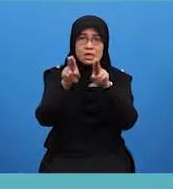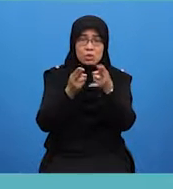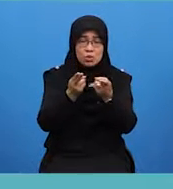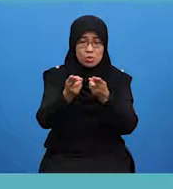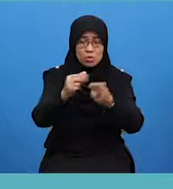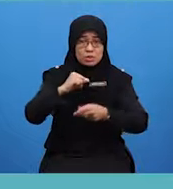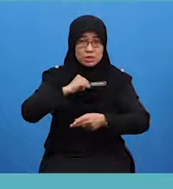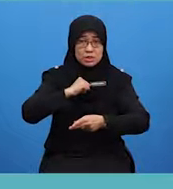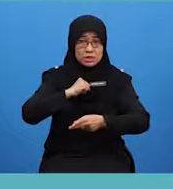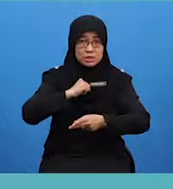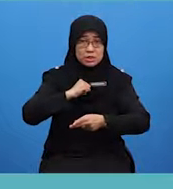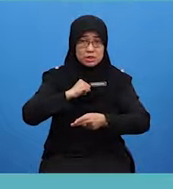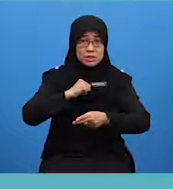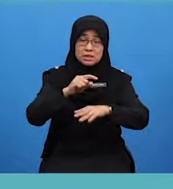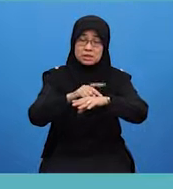haid.